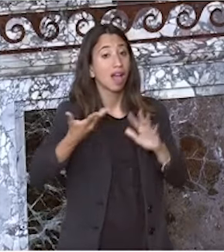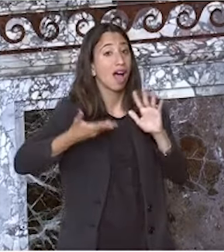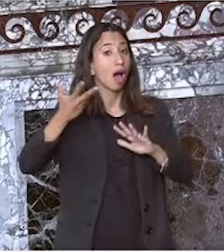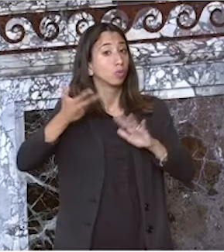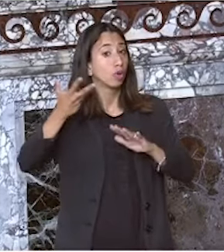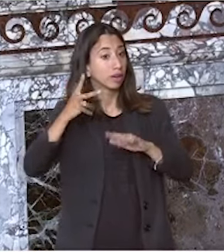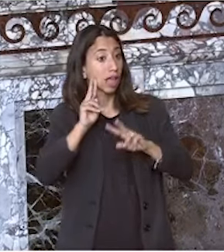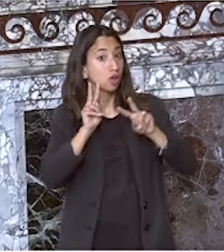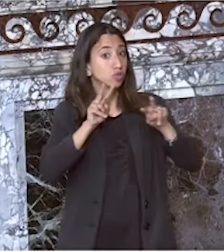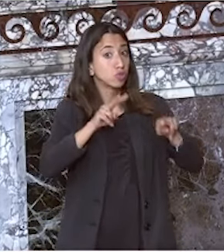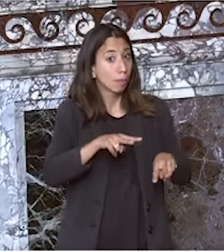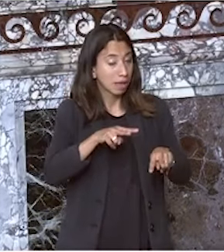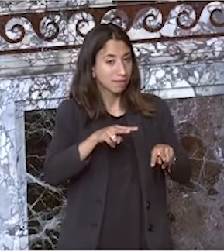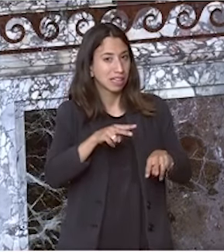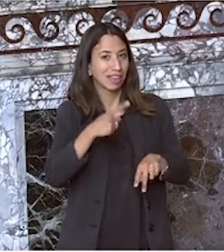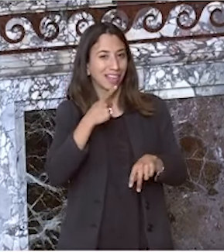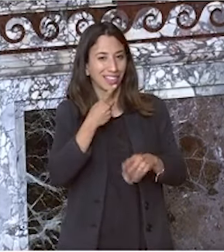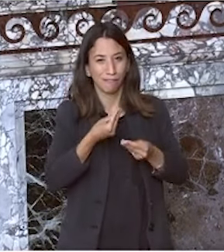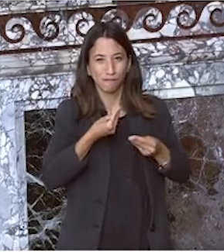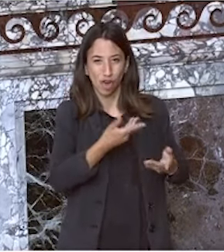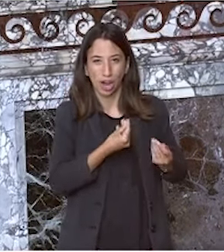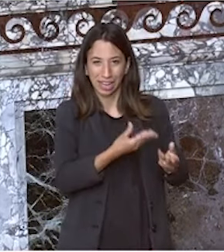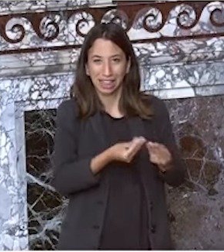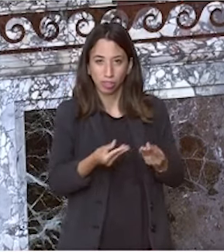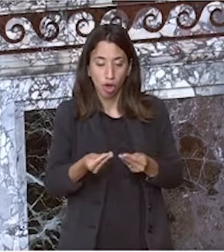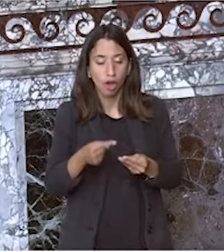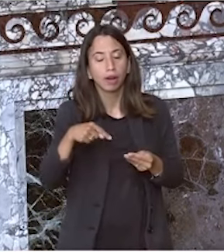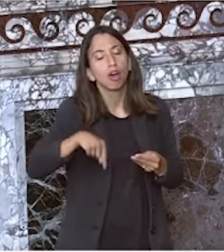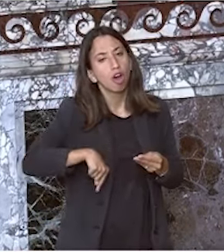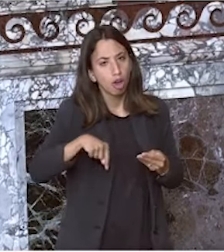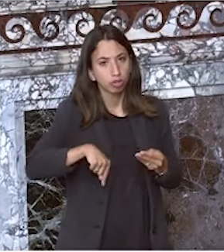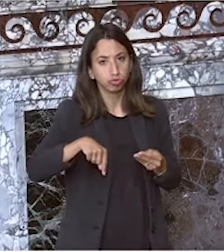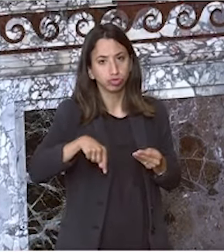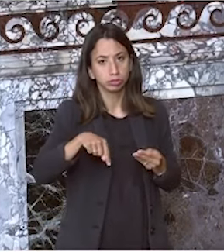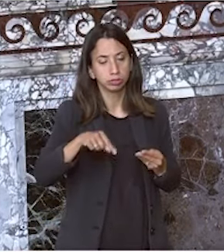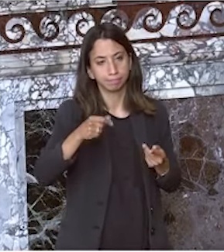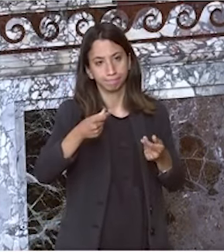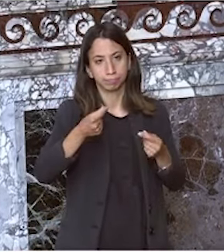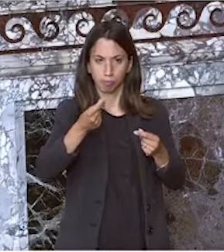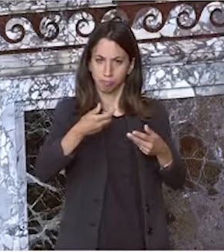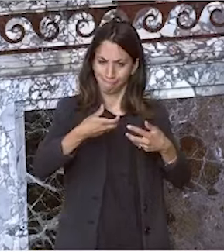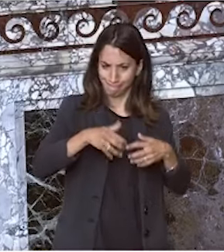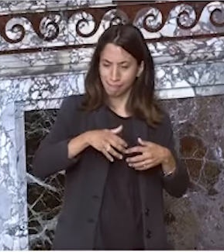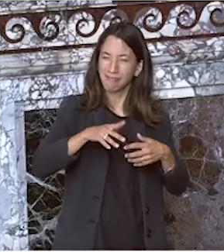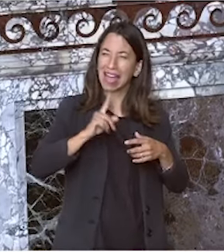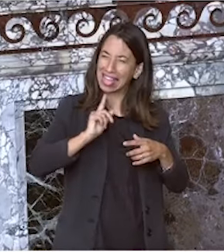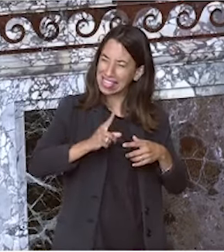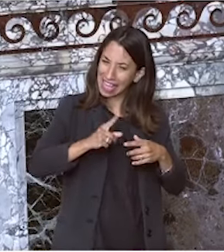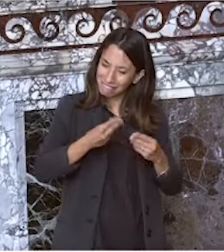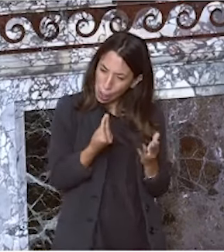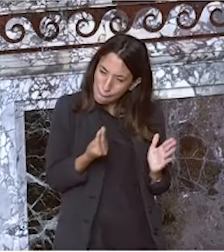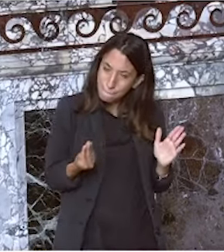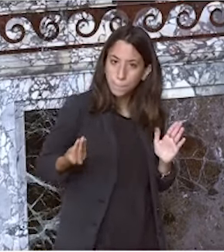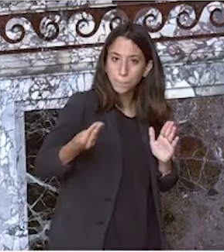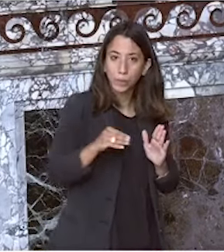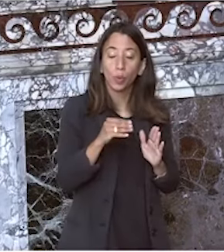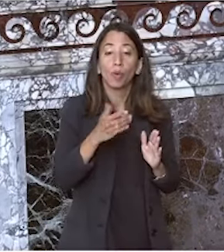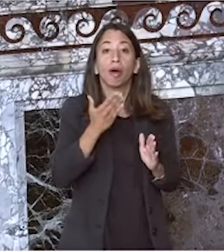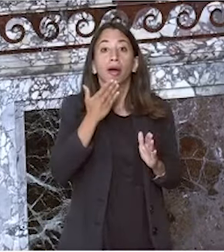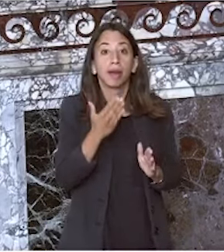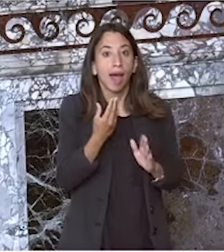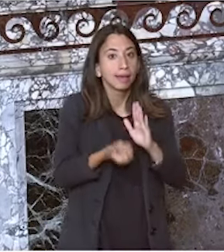di supervisione nei confronti dei fornitori, oggi limitata, verrà rafforzata dall'entrata in vigore del